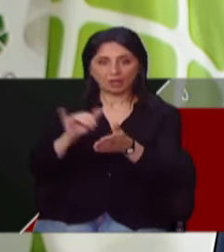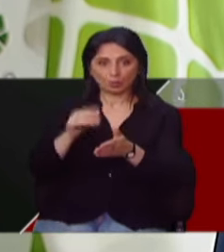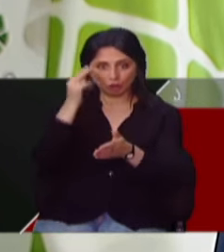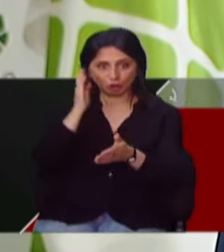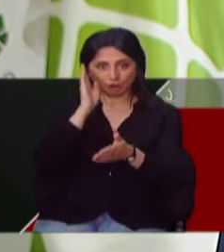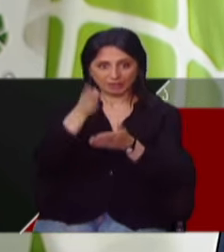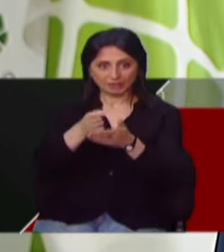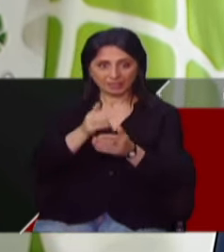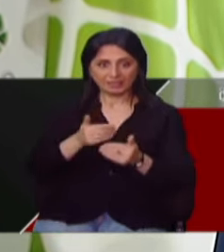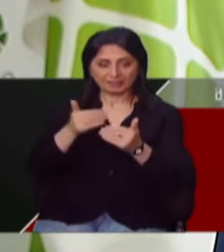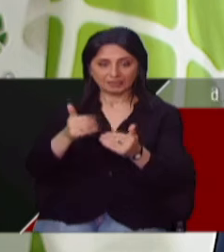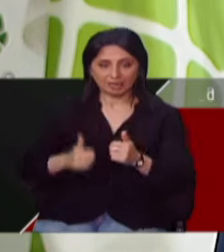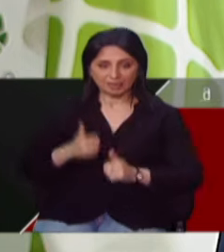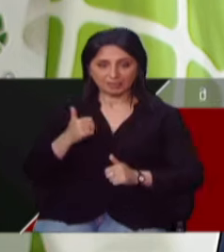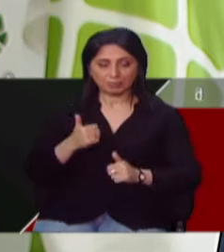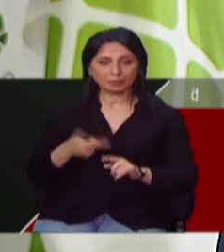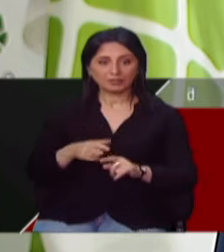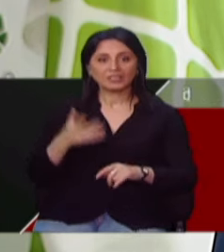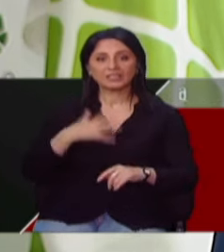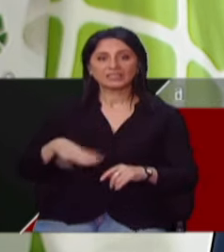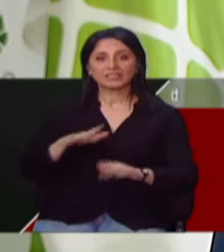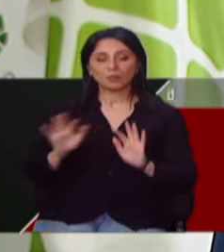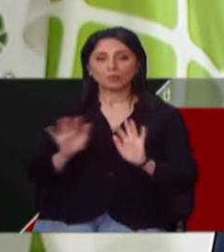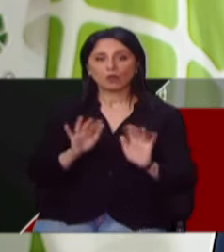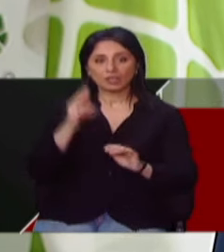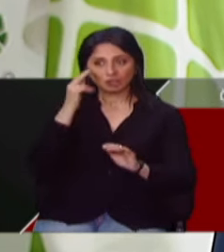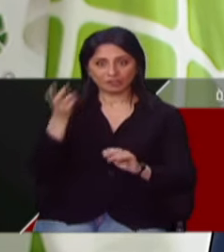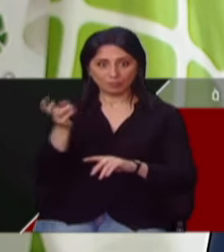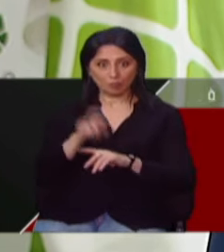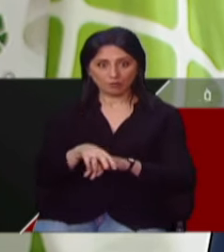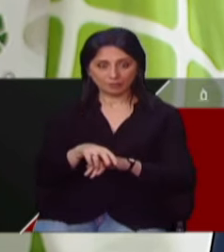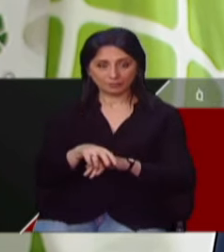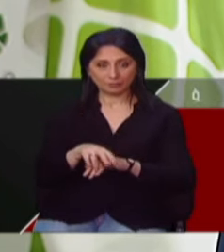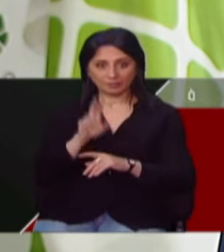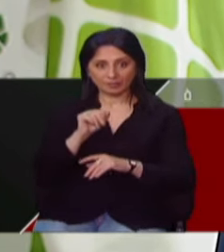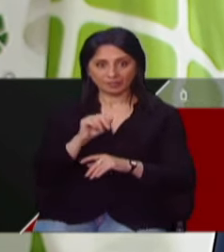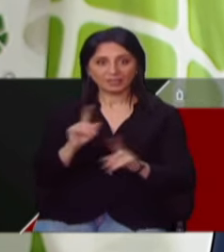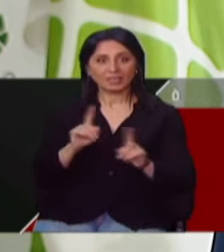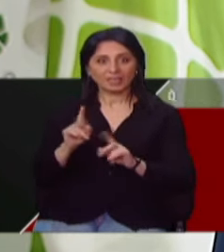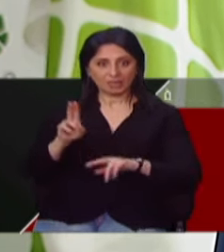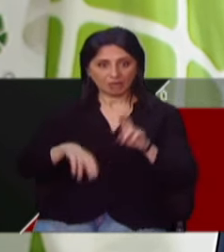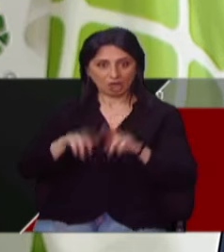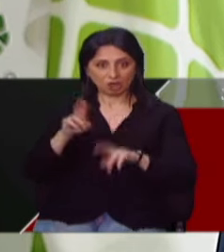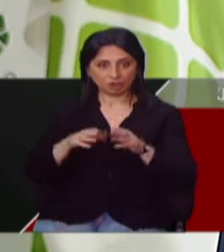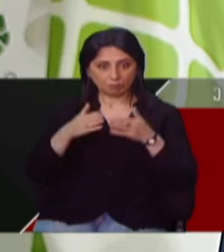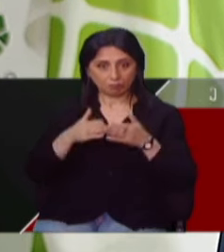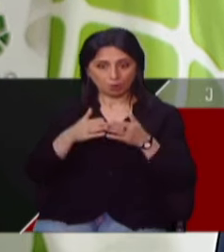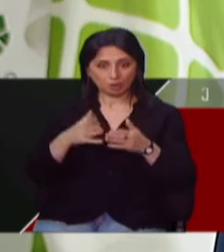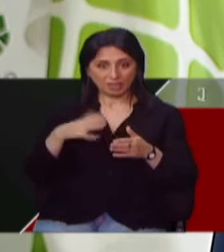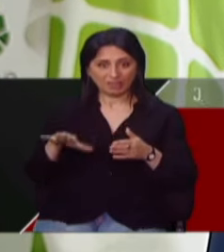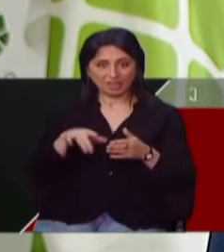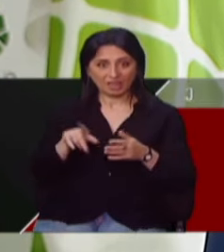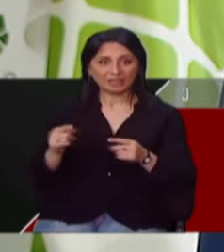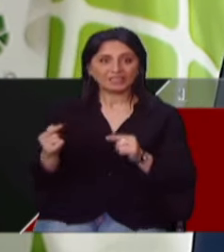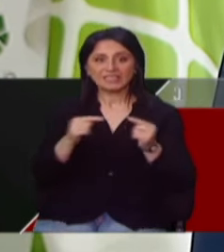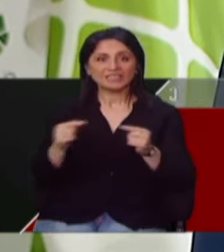bătut oni masro. Să cartul și maulen cine le bida. Răgază să așezi în portul sa. Păi, anași,